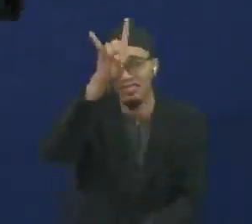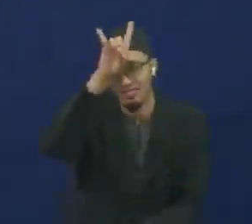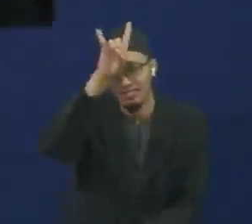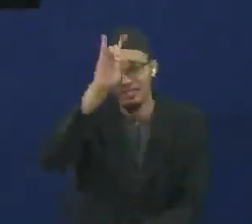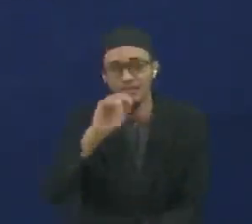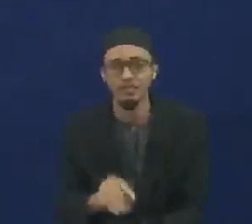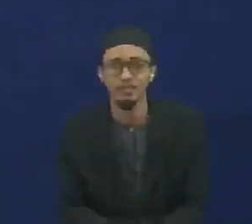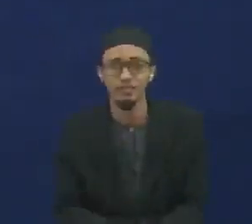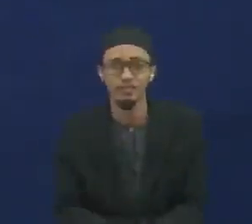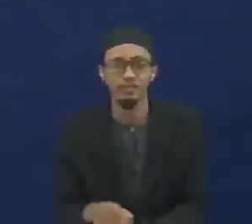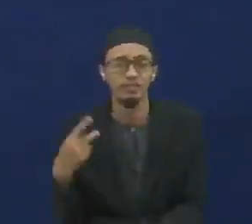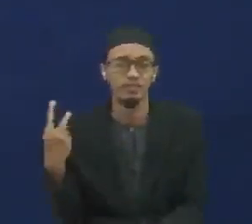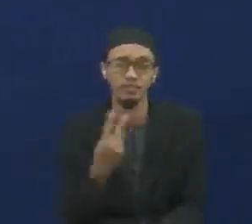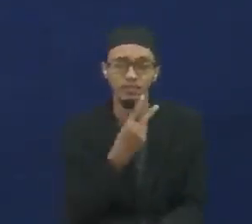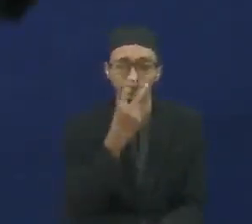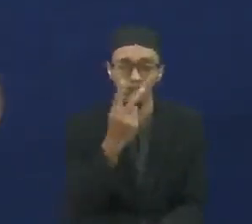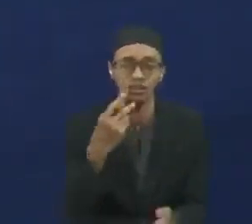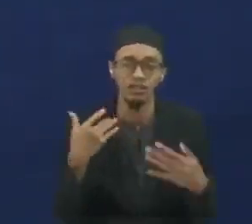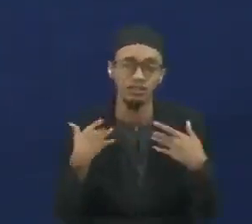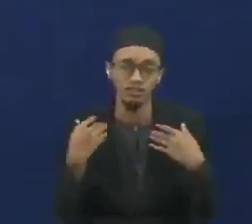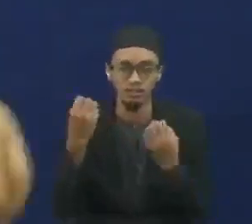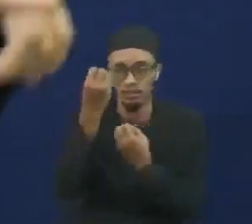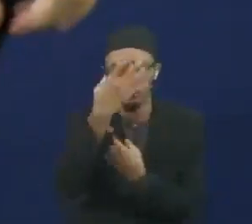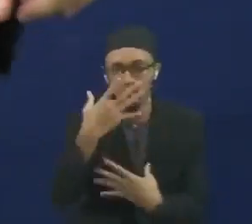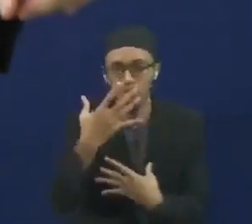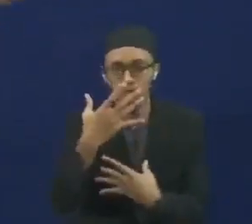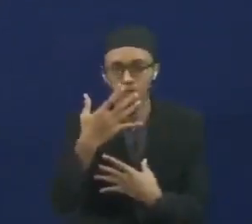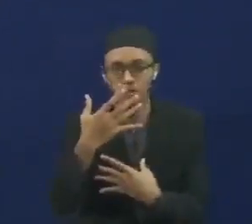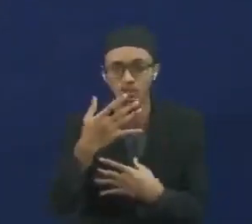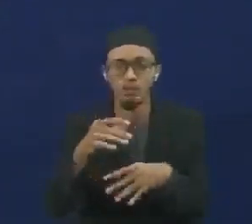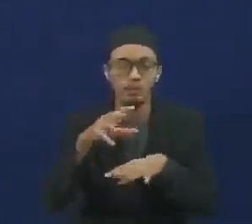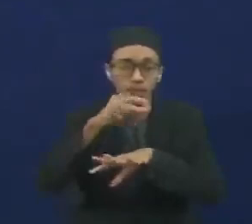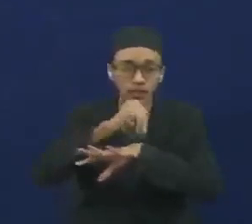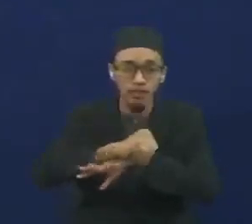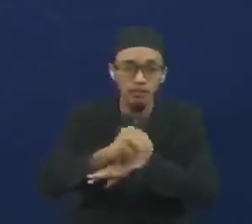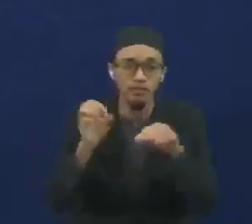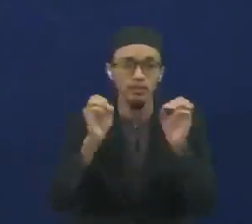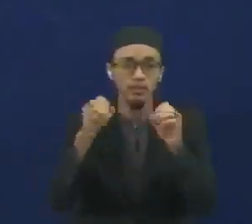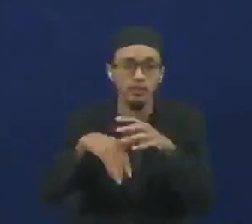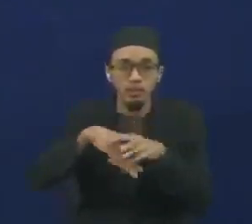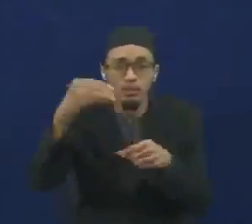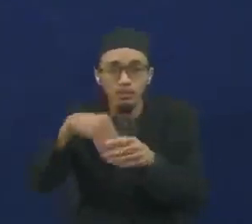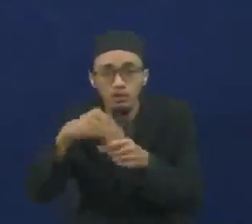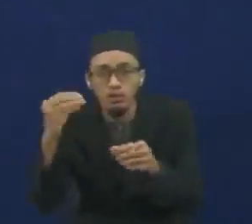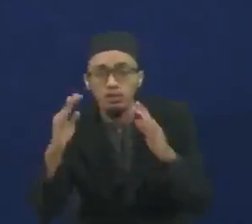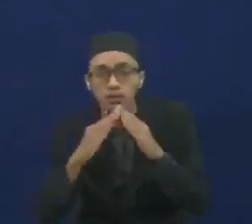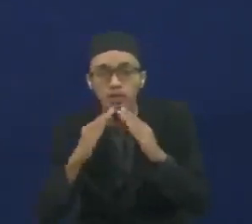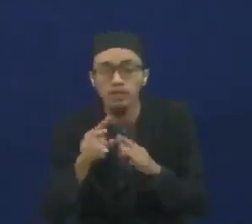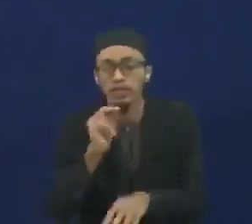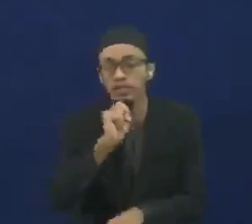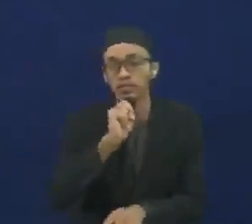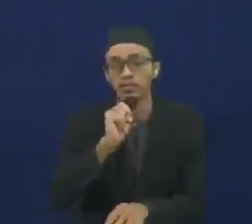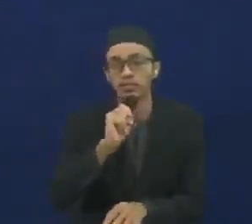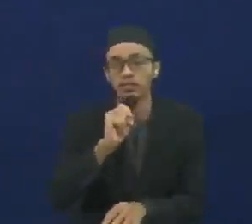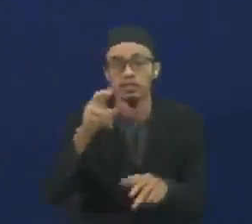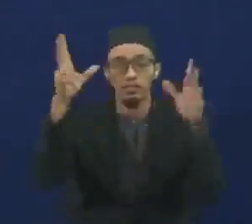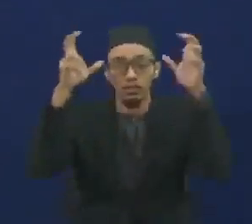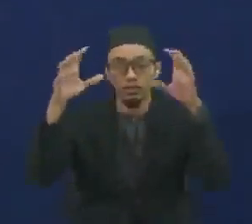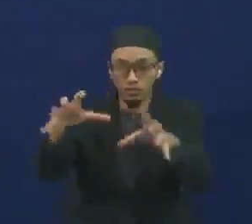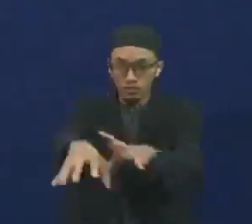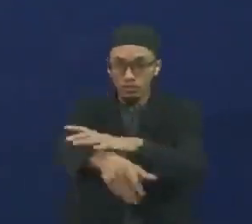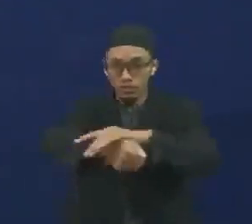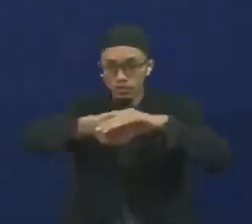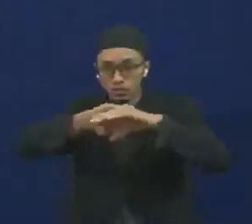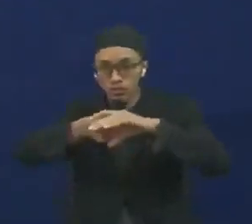jangan bagi kat luar, nanti hantu culik, nanti hantu nyorok kan. Kita ajar anak kita untuk takut